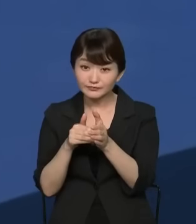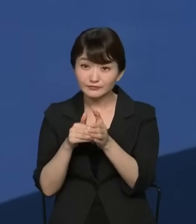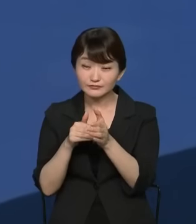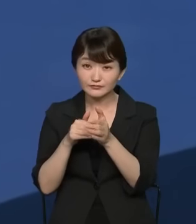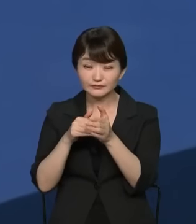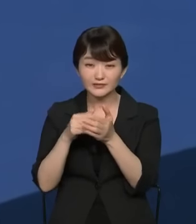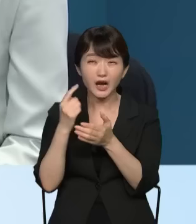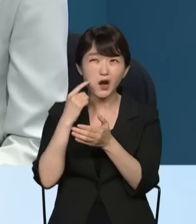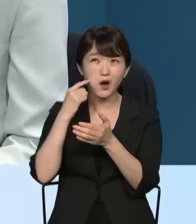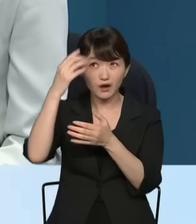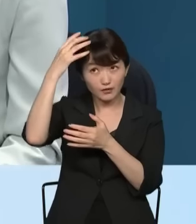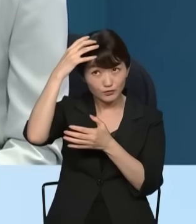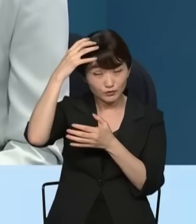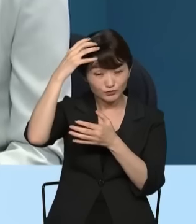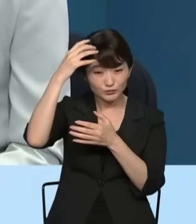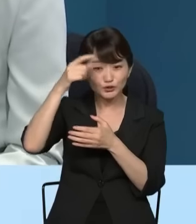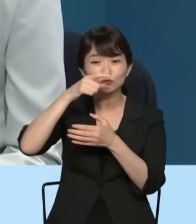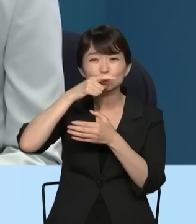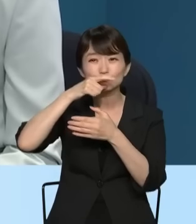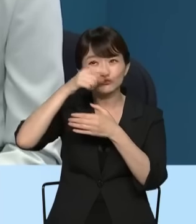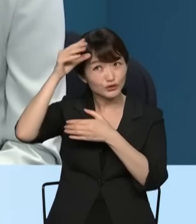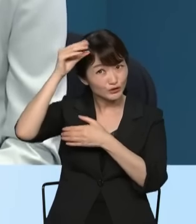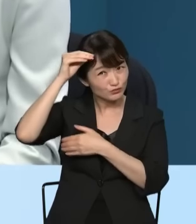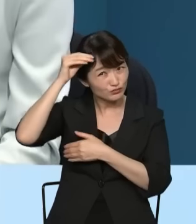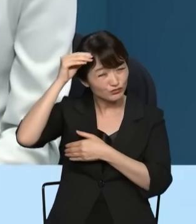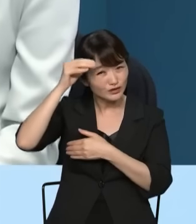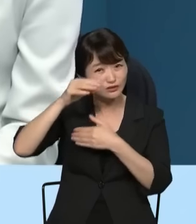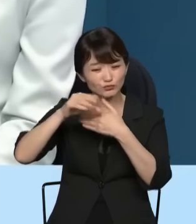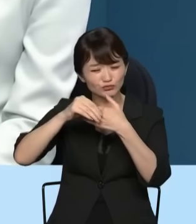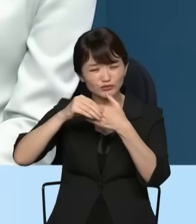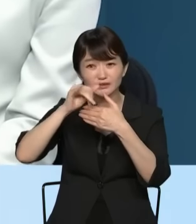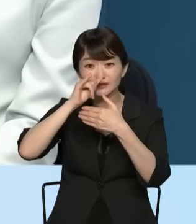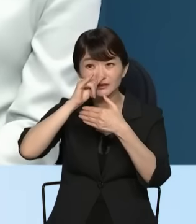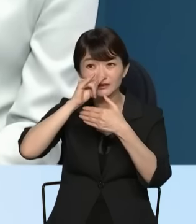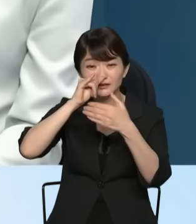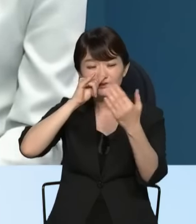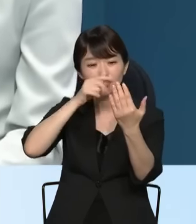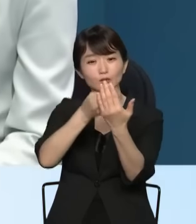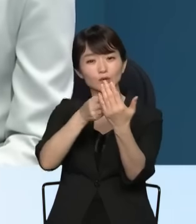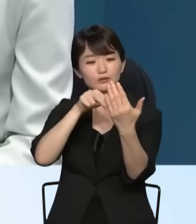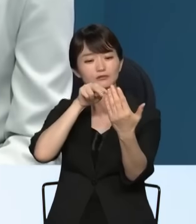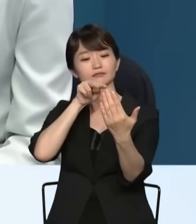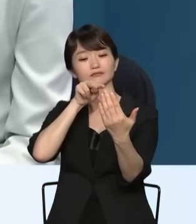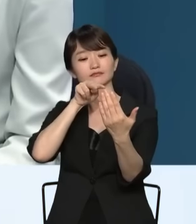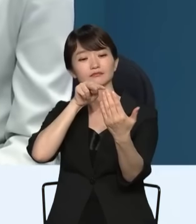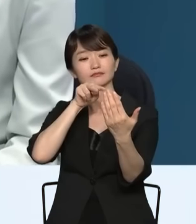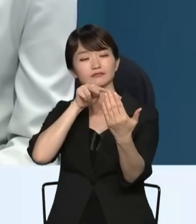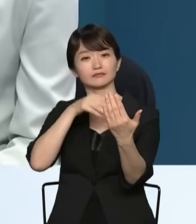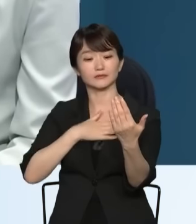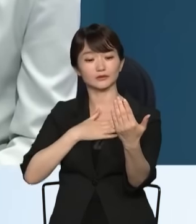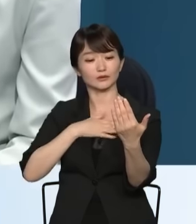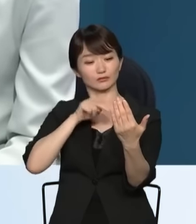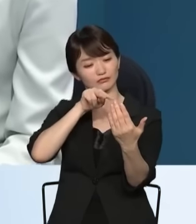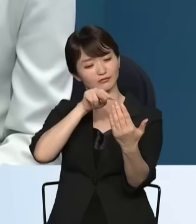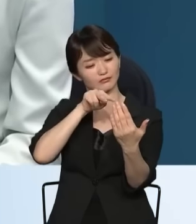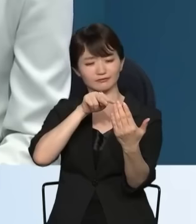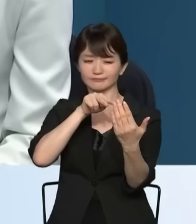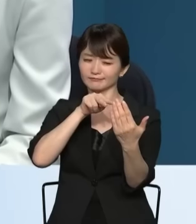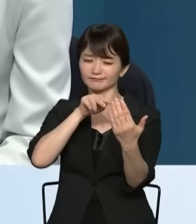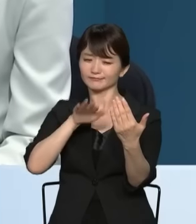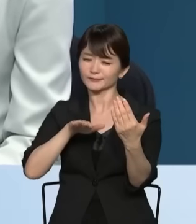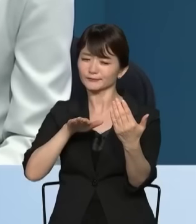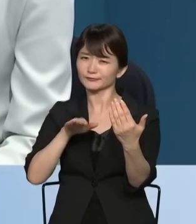좀 물기가 촉촉히 이렇게 좀 적셔져 있는 그 모습을 제가 거울 속에 있는 제 모습을 보고서